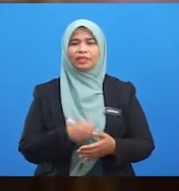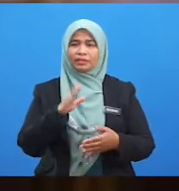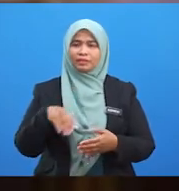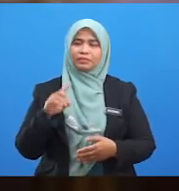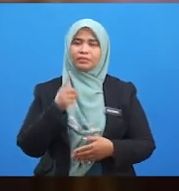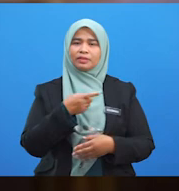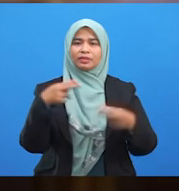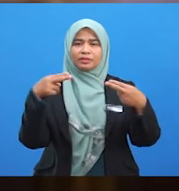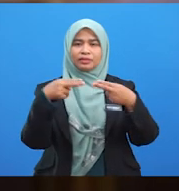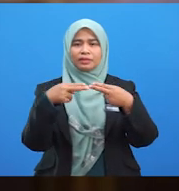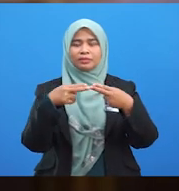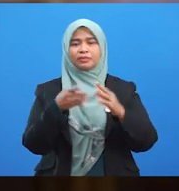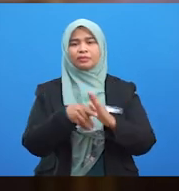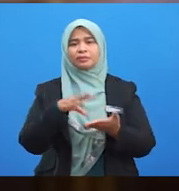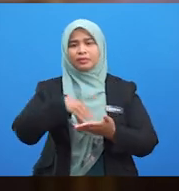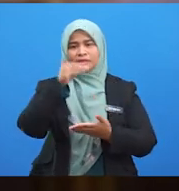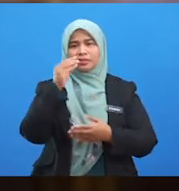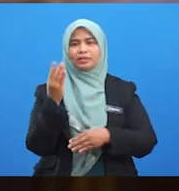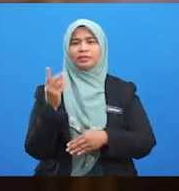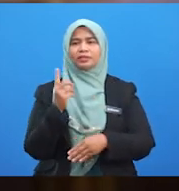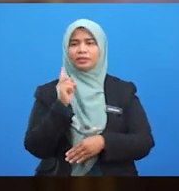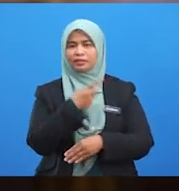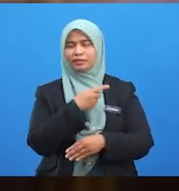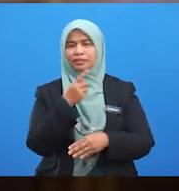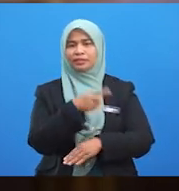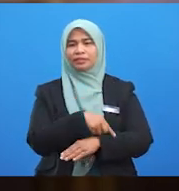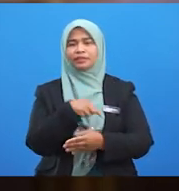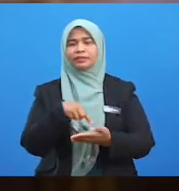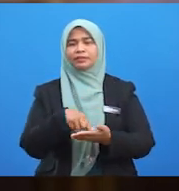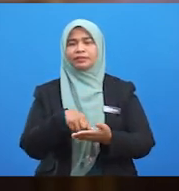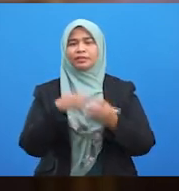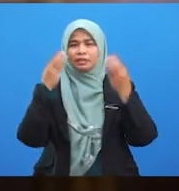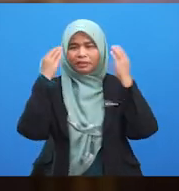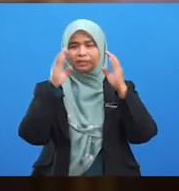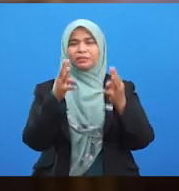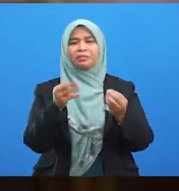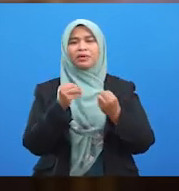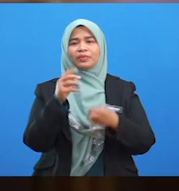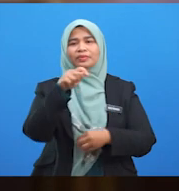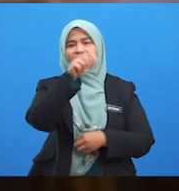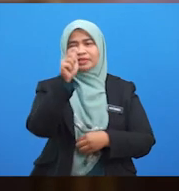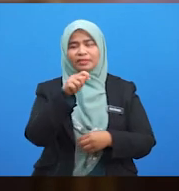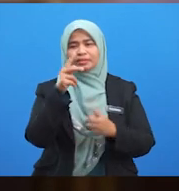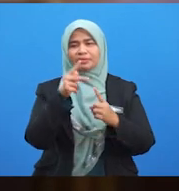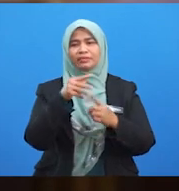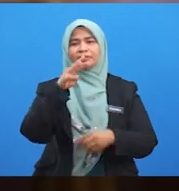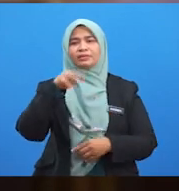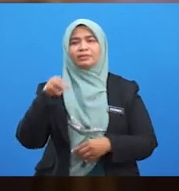Sebelum kita menyambungkan pembelajaran kita pada hari ini, cikgu ingin bertanya kepada